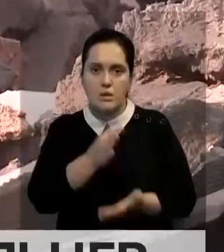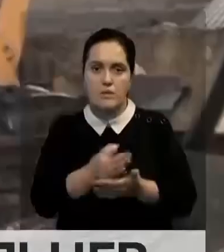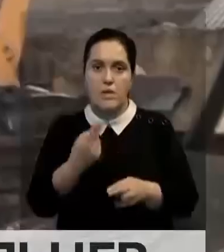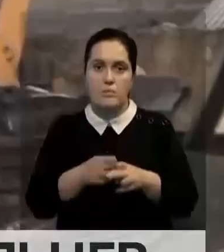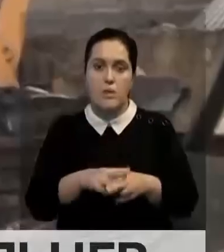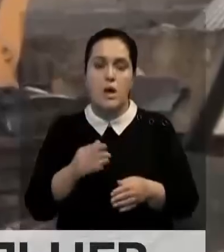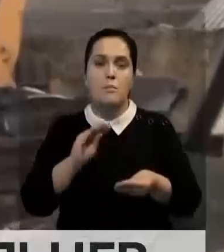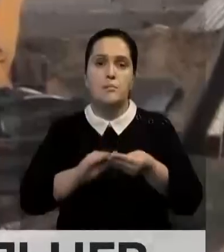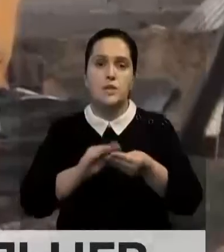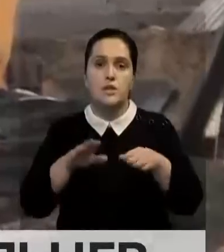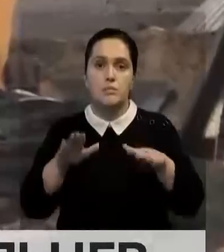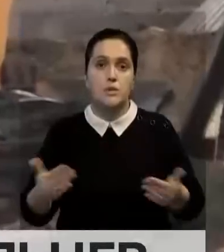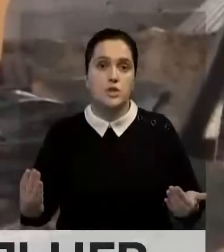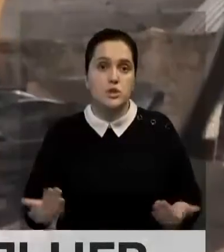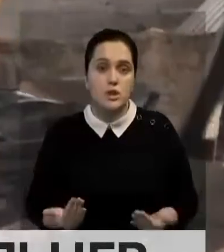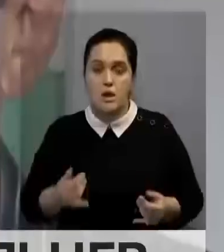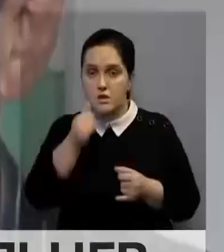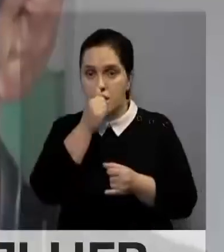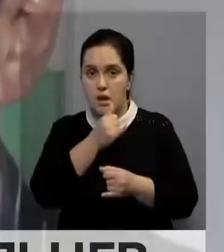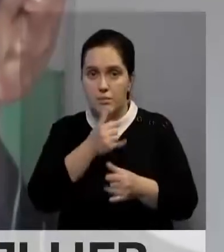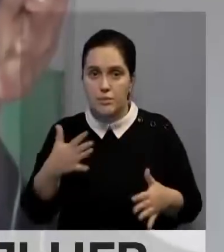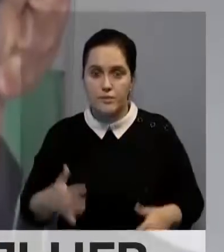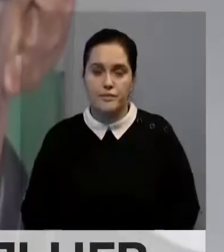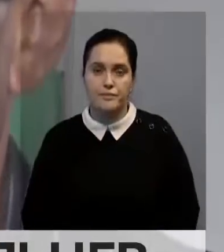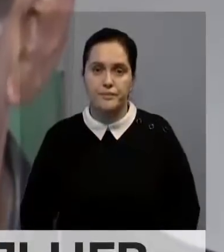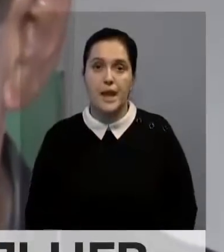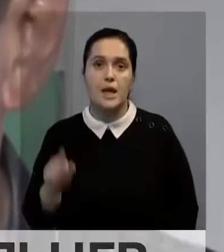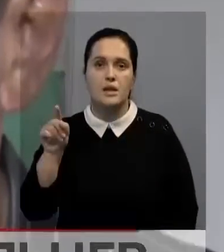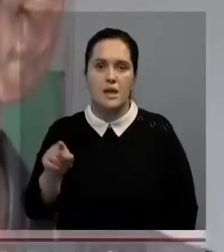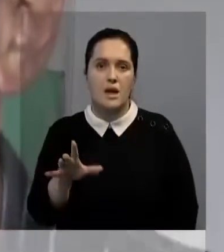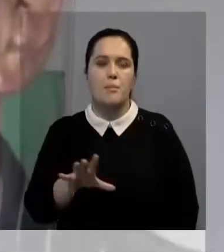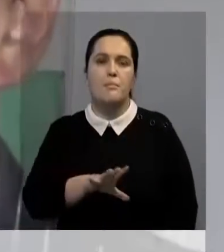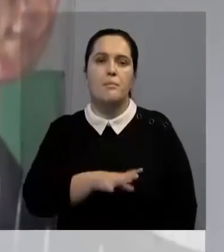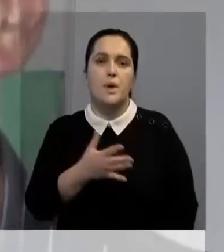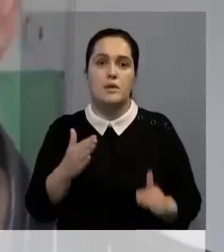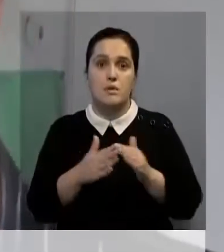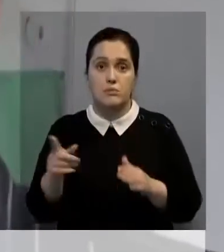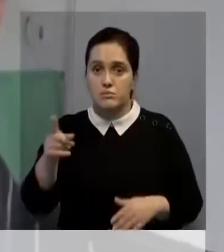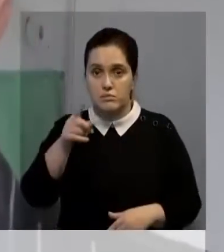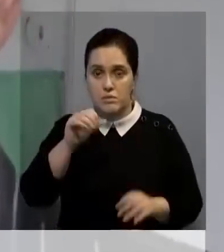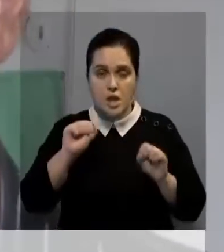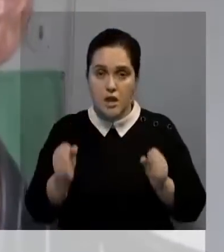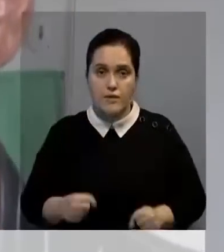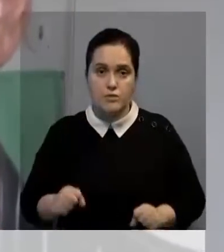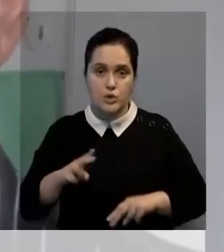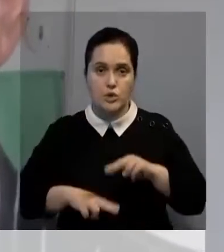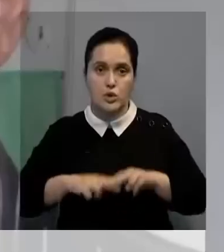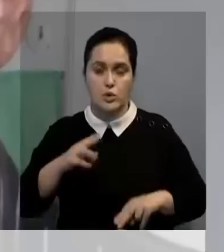на прежнем месте больше жить нельзя. Там, где были дома, там невозможно уже строить